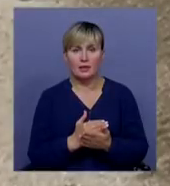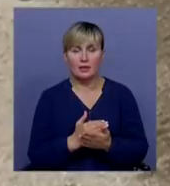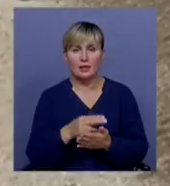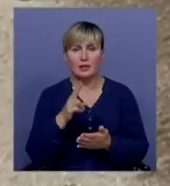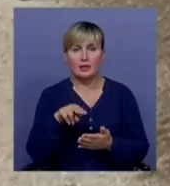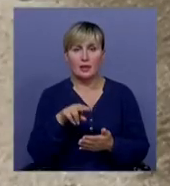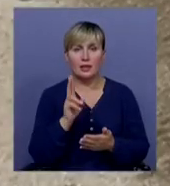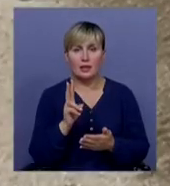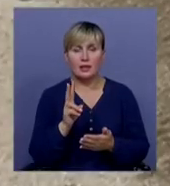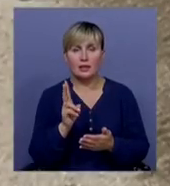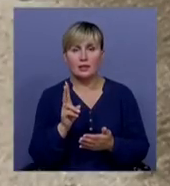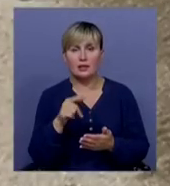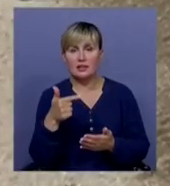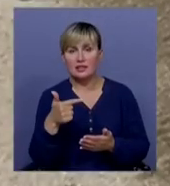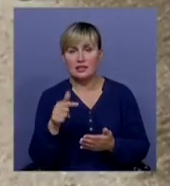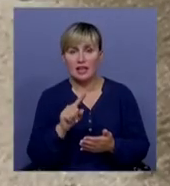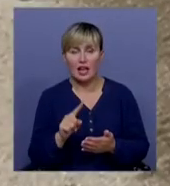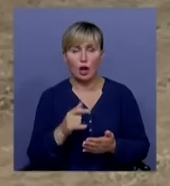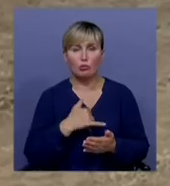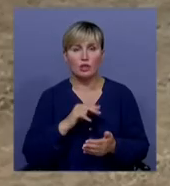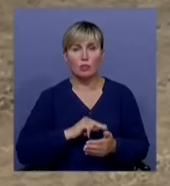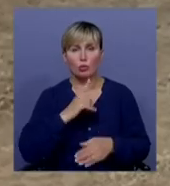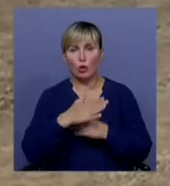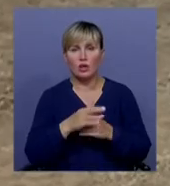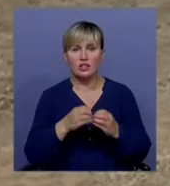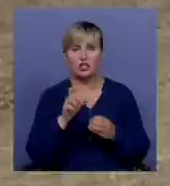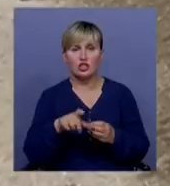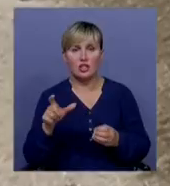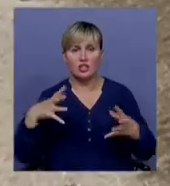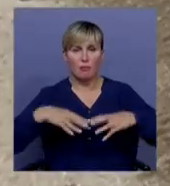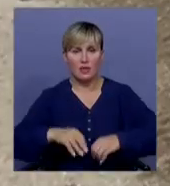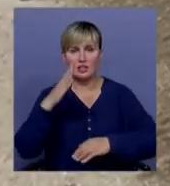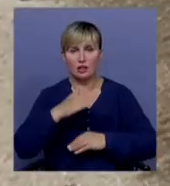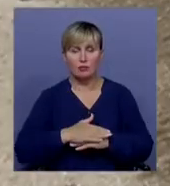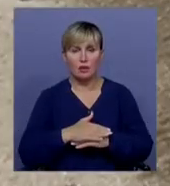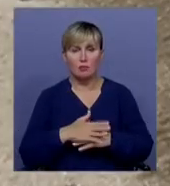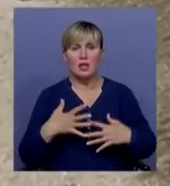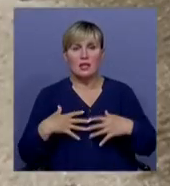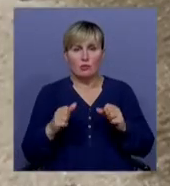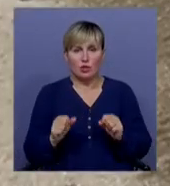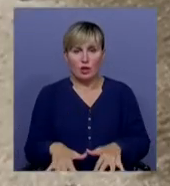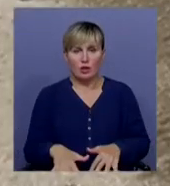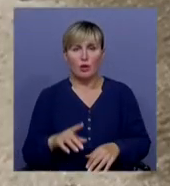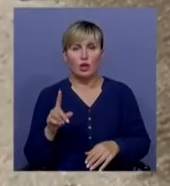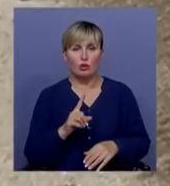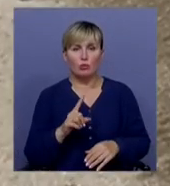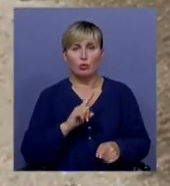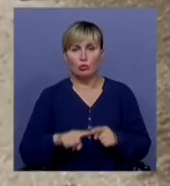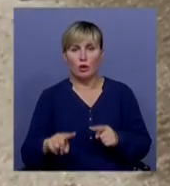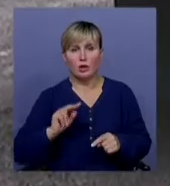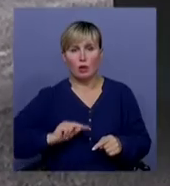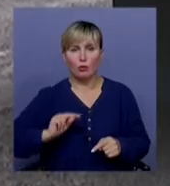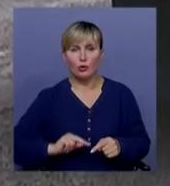ДКЗ у нас работает около 10 сотрудников. Совместно с акиматом прилагаем усилия, чтобы ускорить